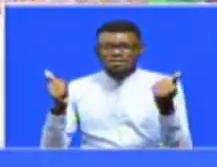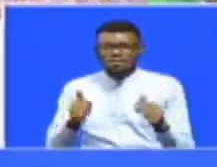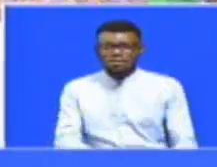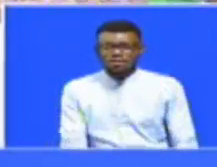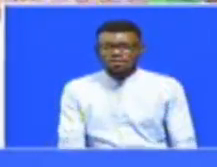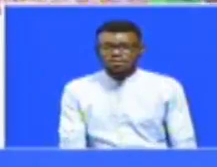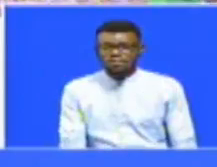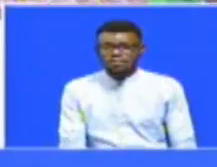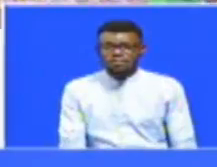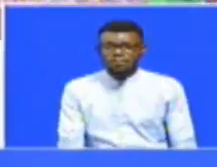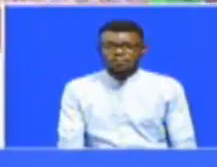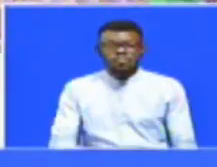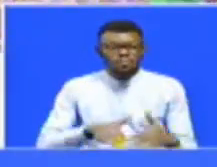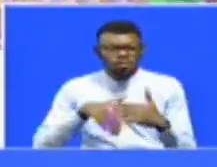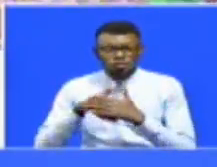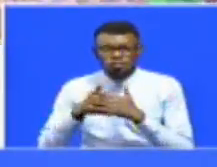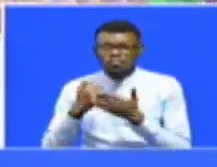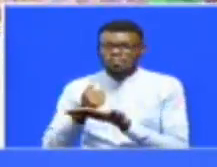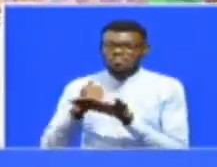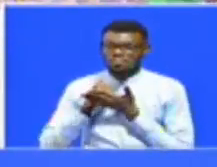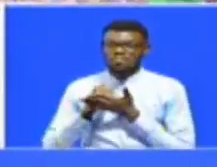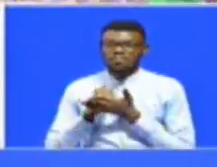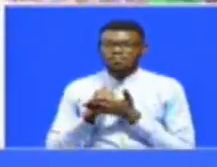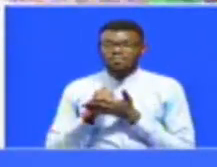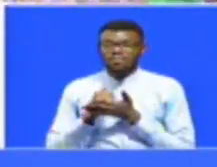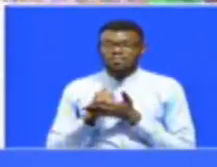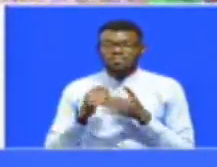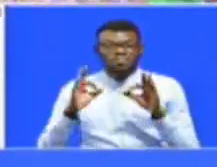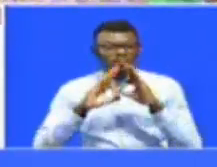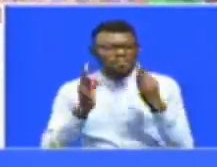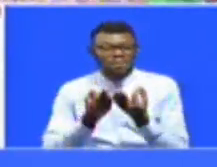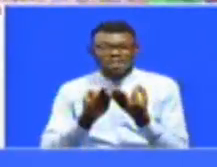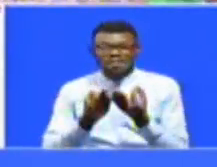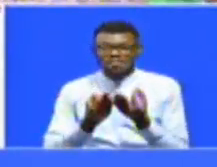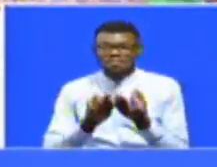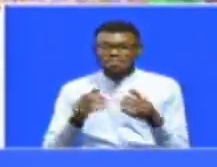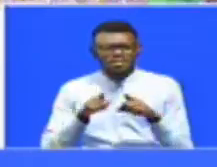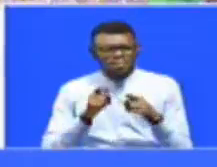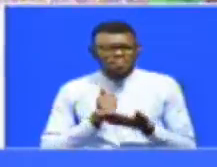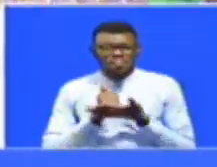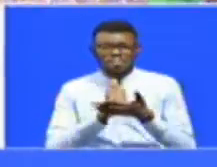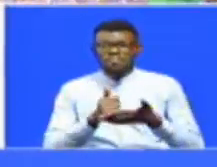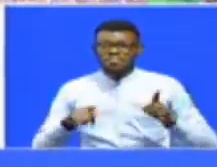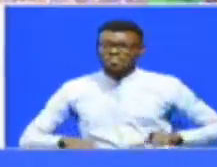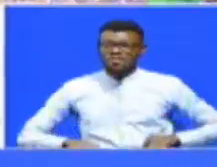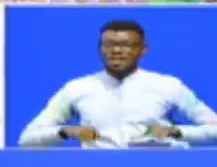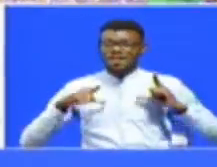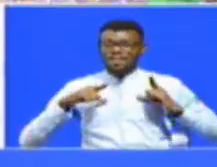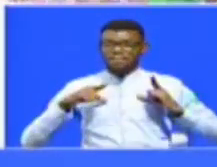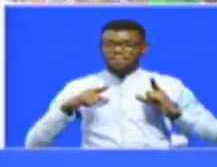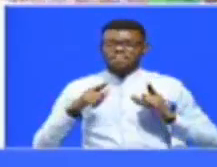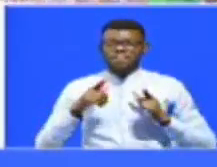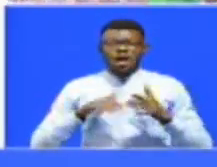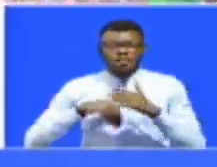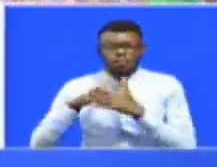Mpira umenitoa kwa familia. Mpira umenipea mahali pengine penye inafaa niishi. Mpira umenifanya my family,